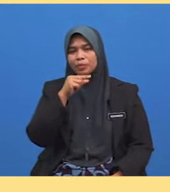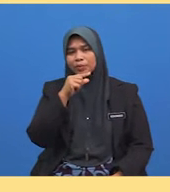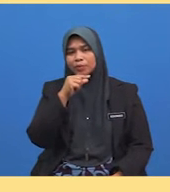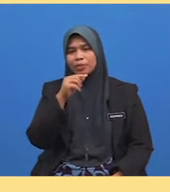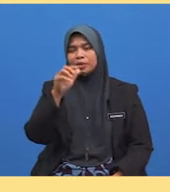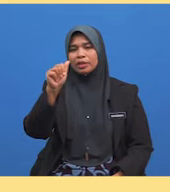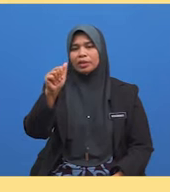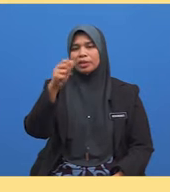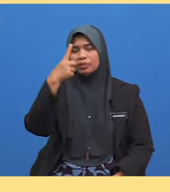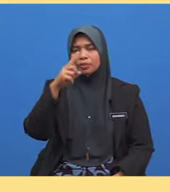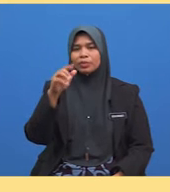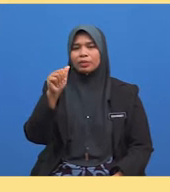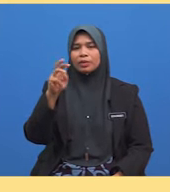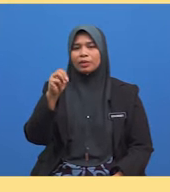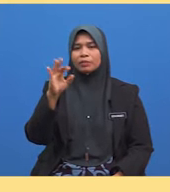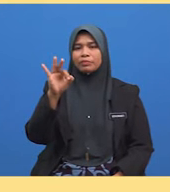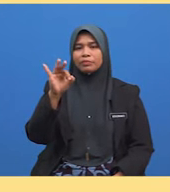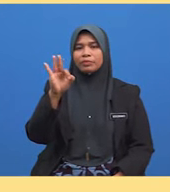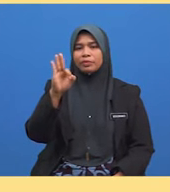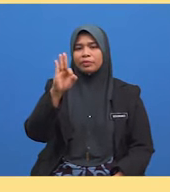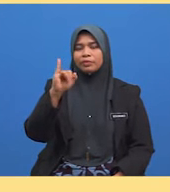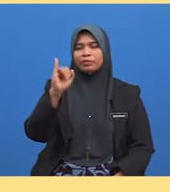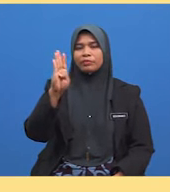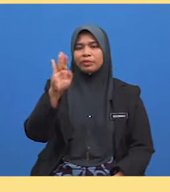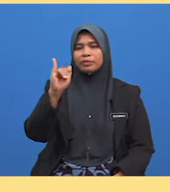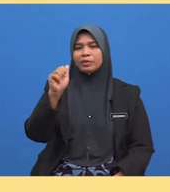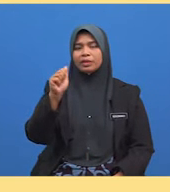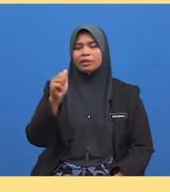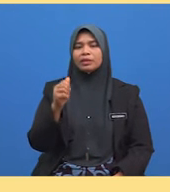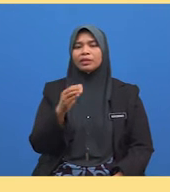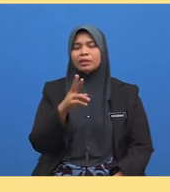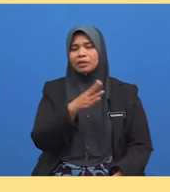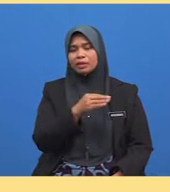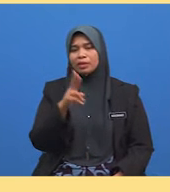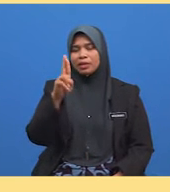untuk amfibia, R untuk reptilia.